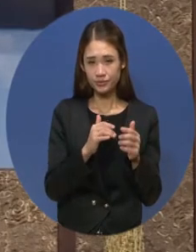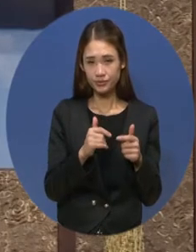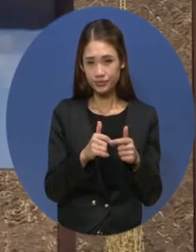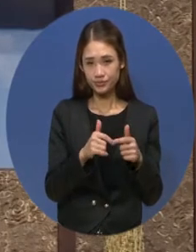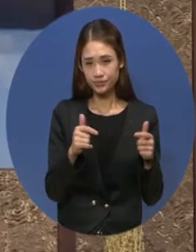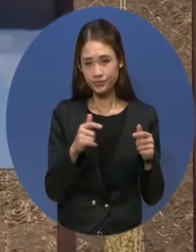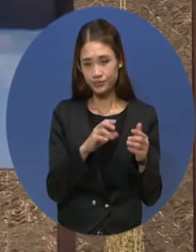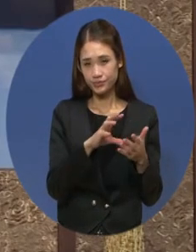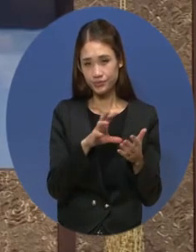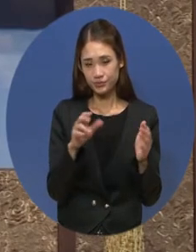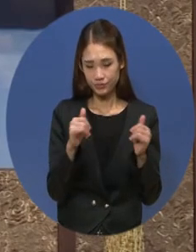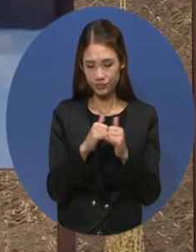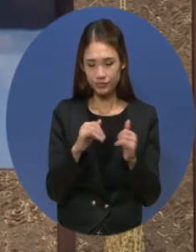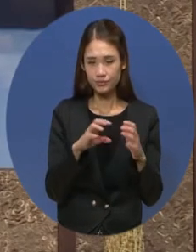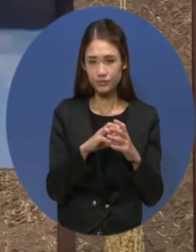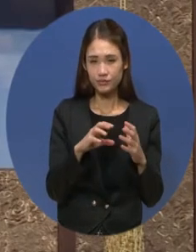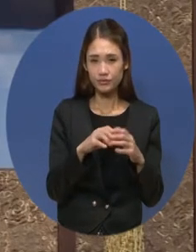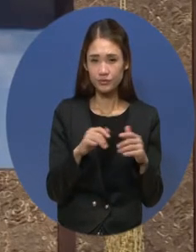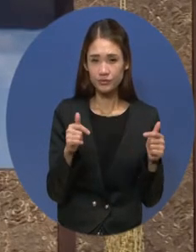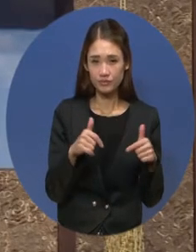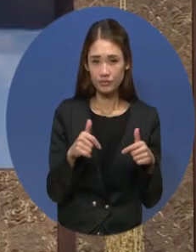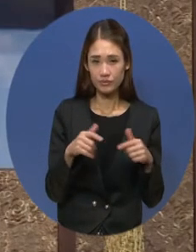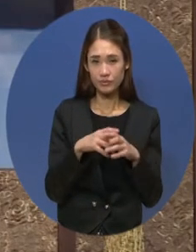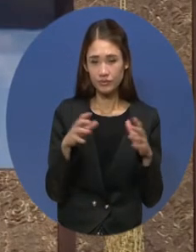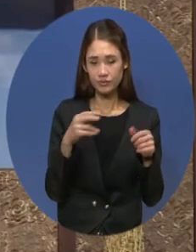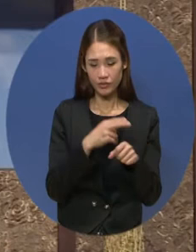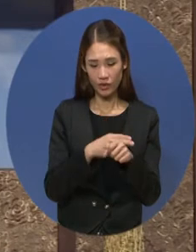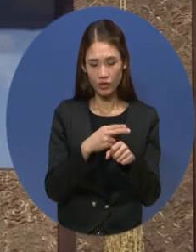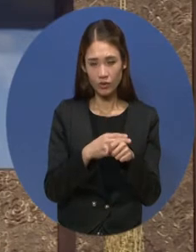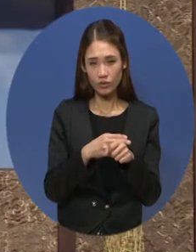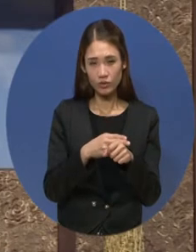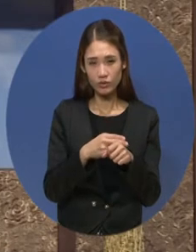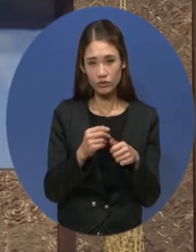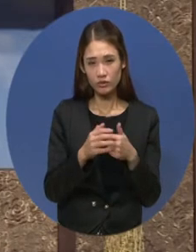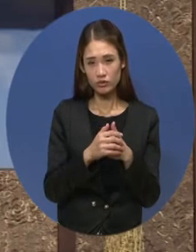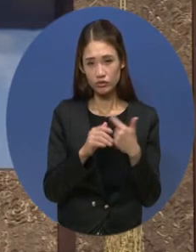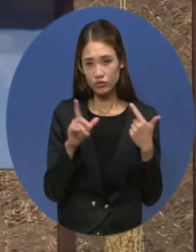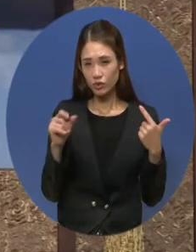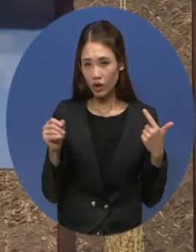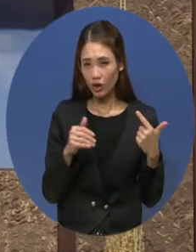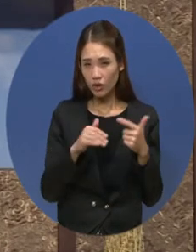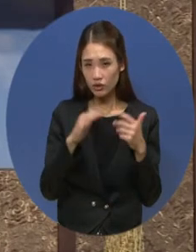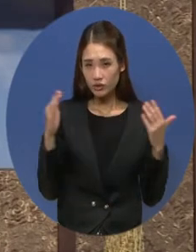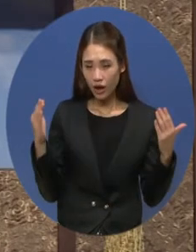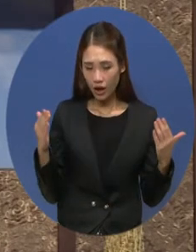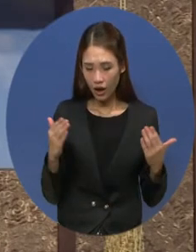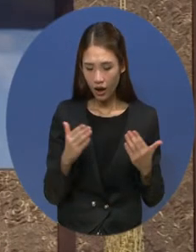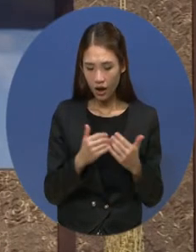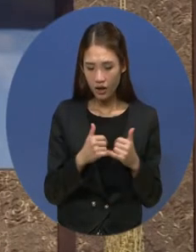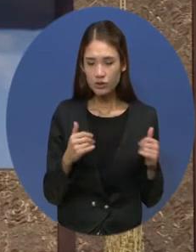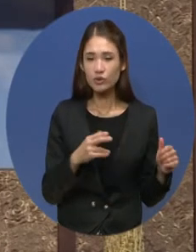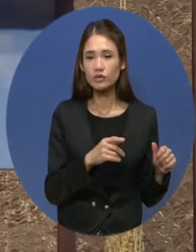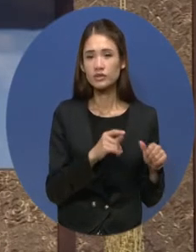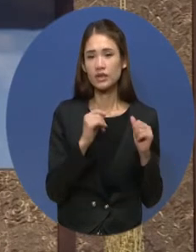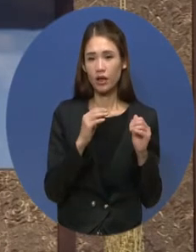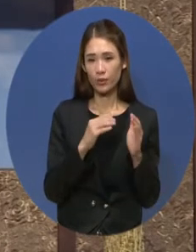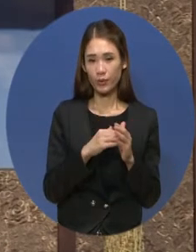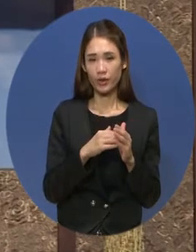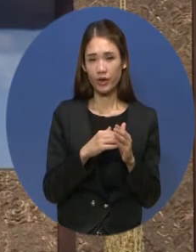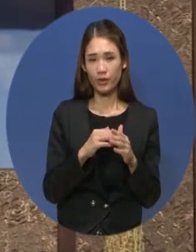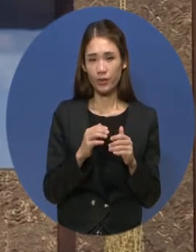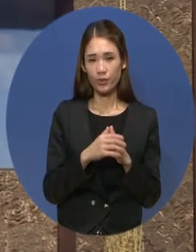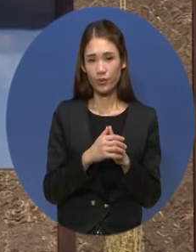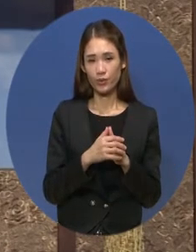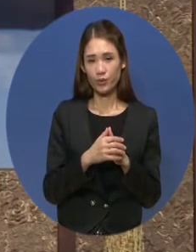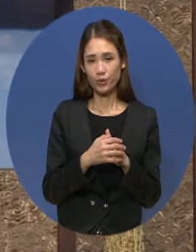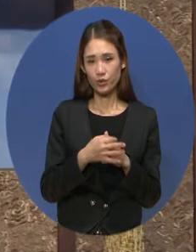인들을 모집을 하기 시작을 했구요 선생님들 같은 경우 6월 6월까지 어 전체 이제 인원을 다 채용을